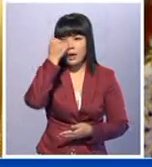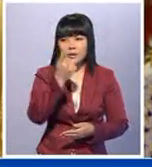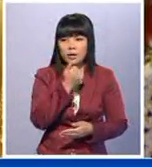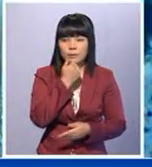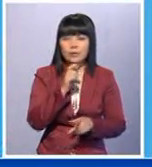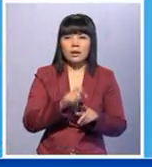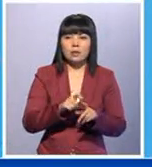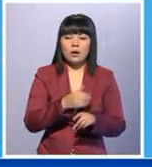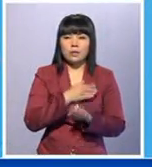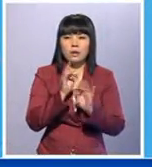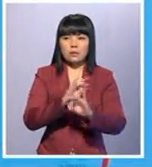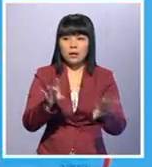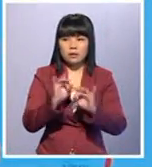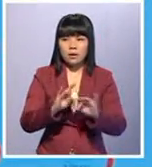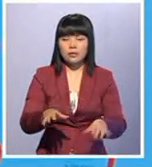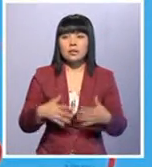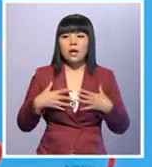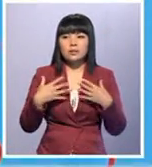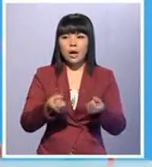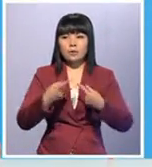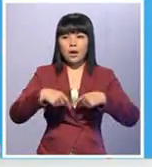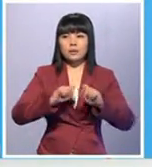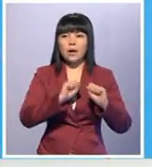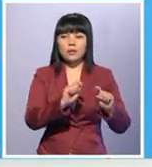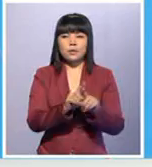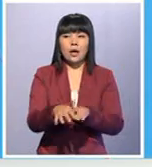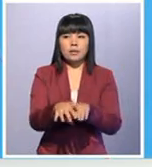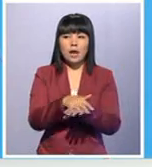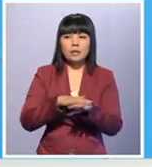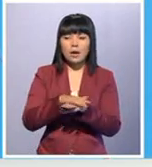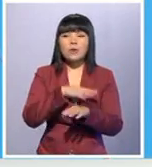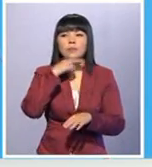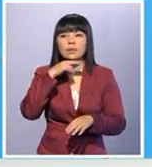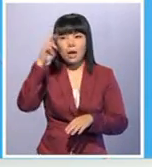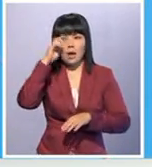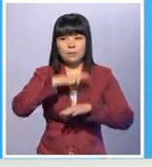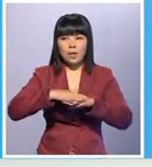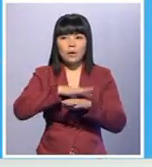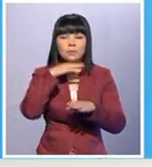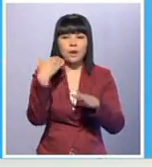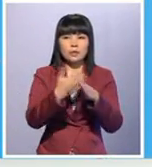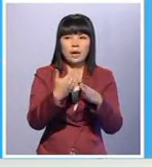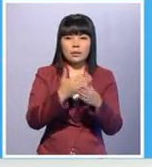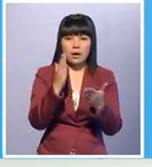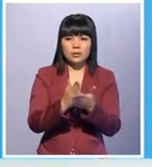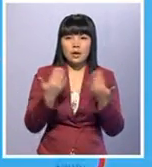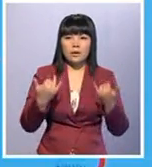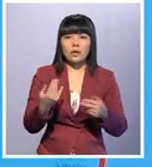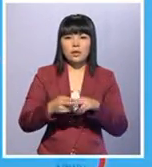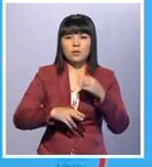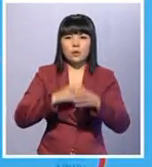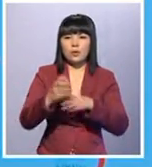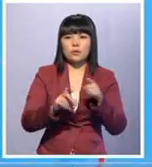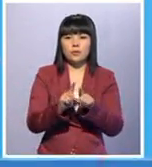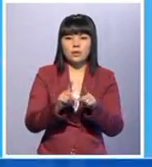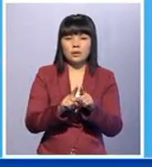айтамыз. Ақырғы жылдары денсаулық саласына өте көп көңіл бөлініп келеді. Бұл мемлекет тарапынан өте көп көңіл бөлініп келеді. Мен ойлаймын, осы дүниежүзінде